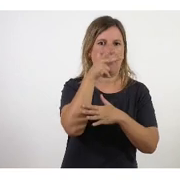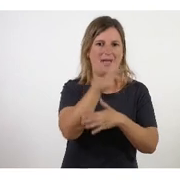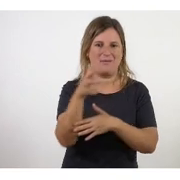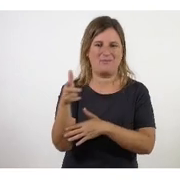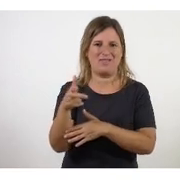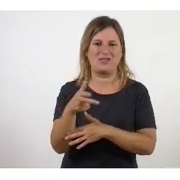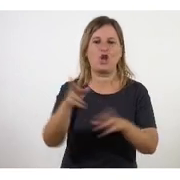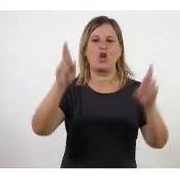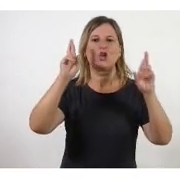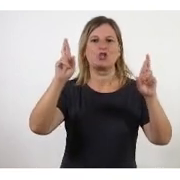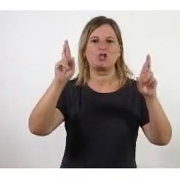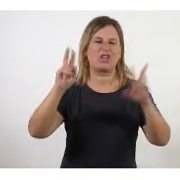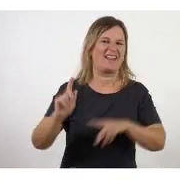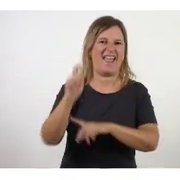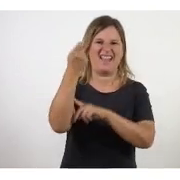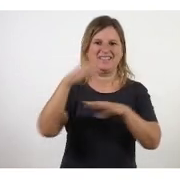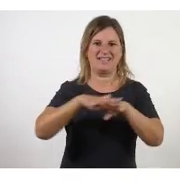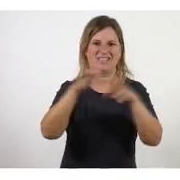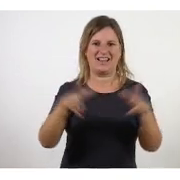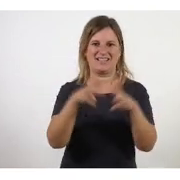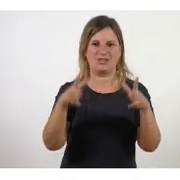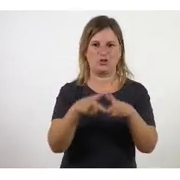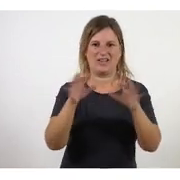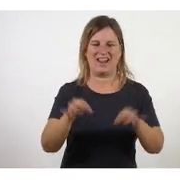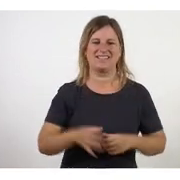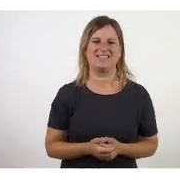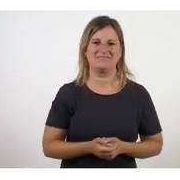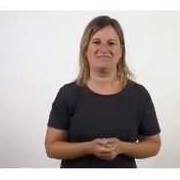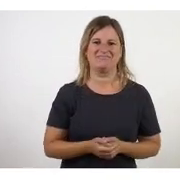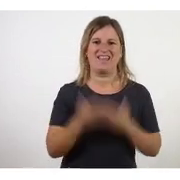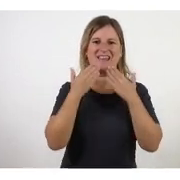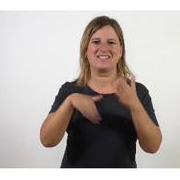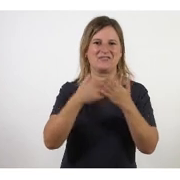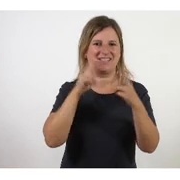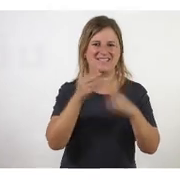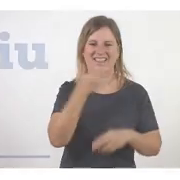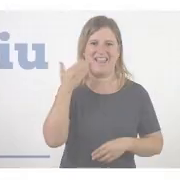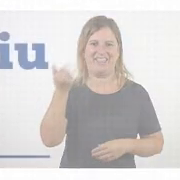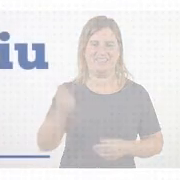el mòbil. Molta sort i que tingueu molt d'èxit a les xarxes. Moltes gràcies. Fins la tarda, nois.